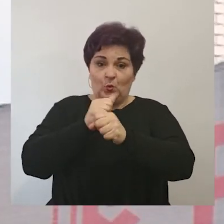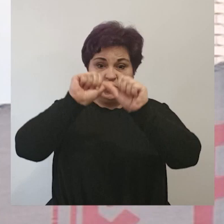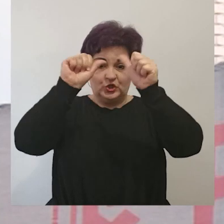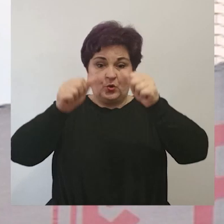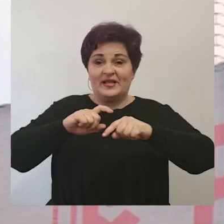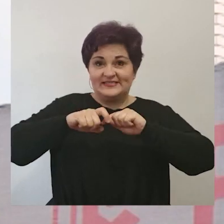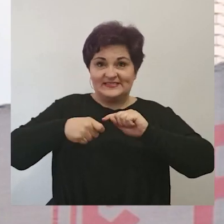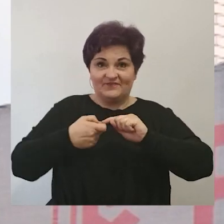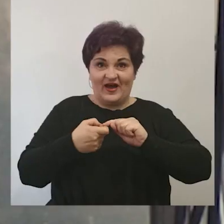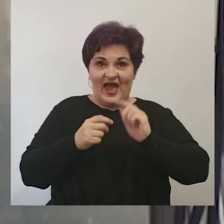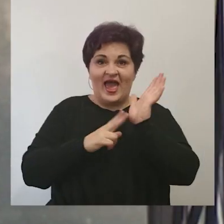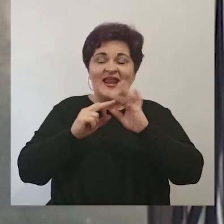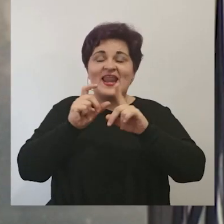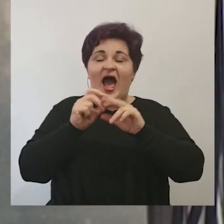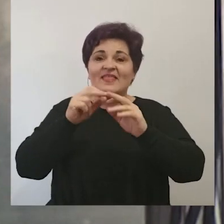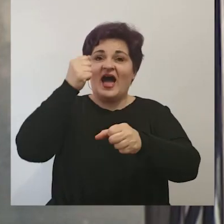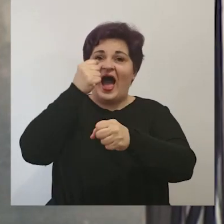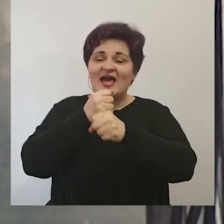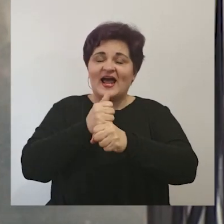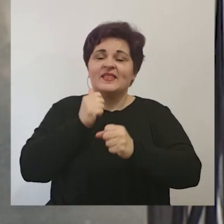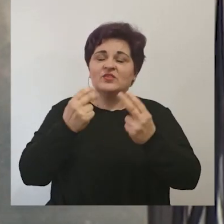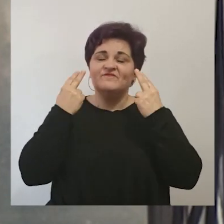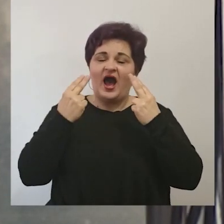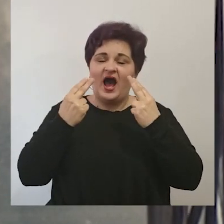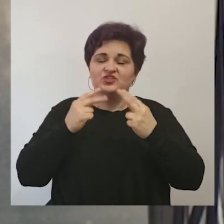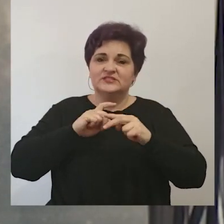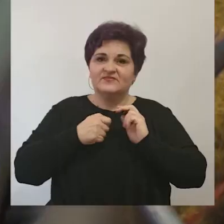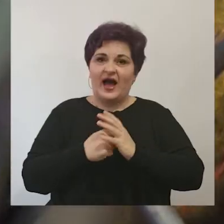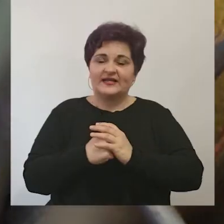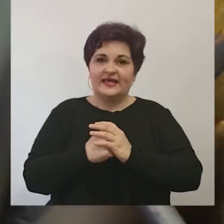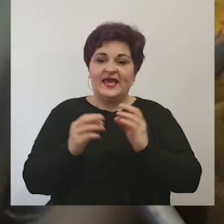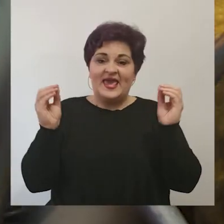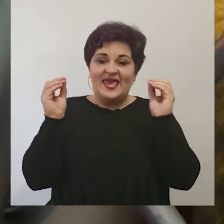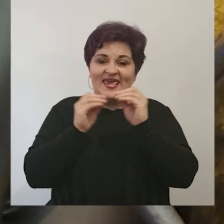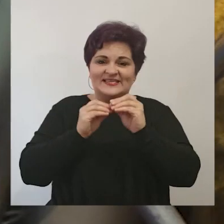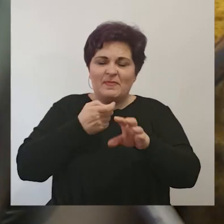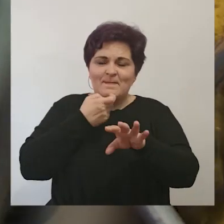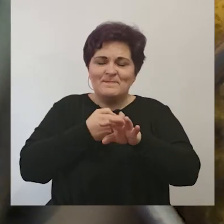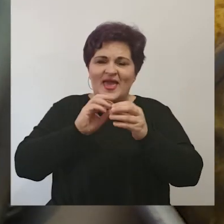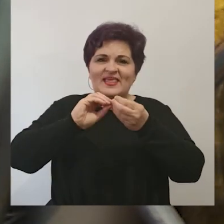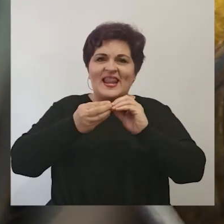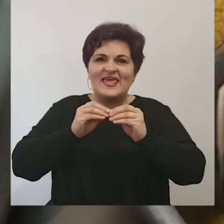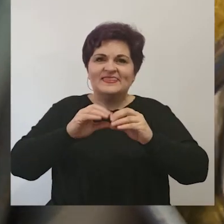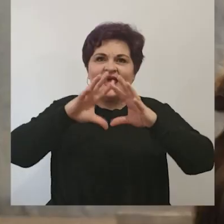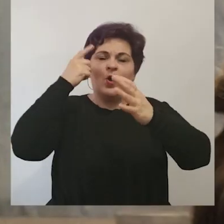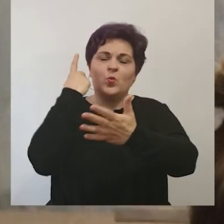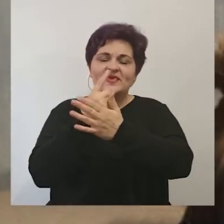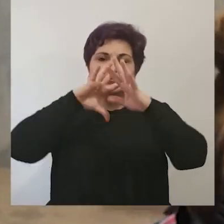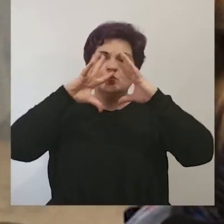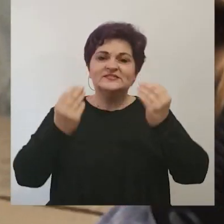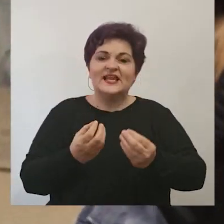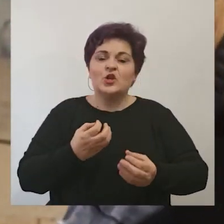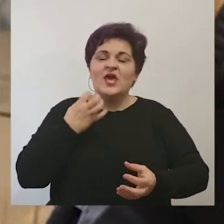izradi i oblikovanju predmeta Nada Pilipović radi jedan od ključnih elemenata. Spaja metalne dijelove u kompaktnu